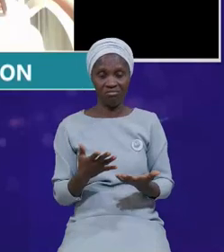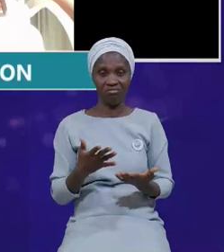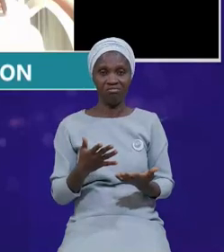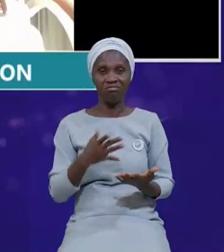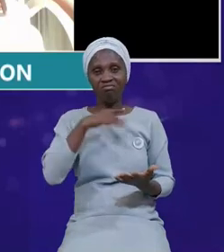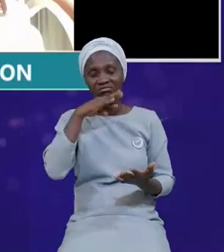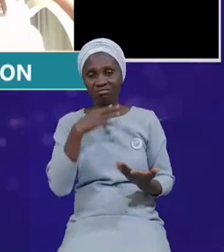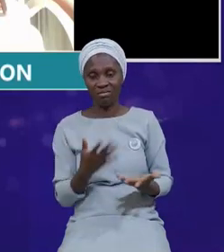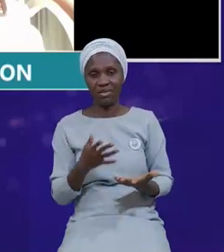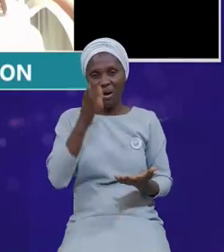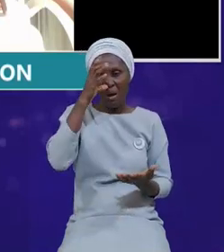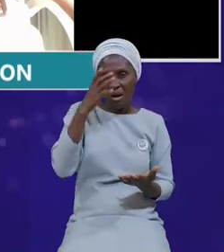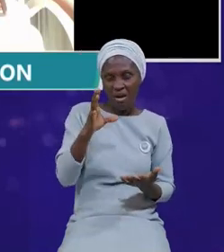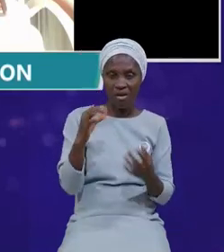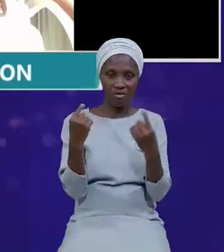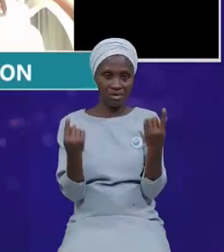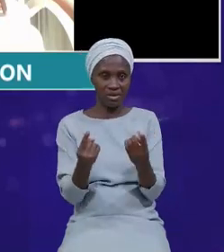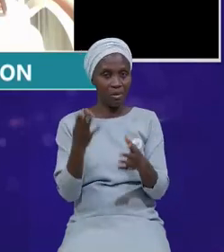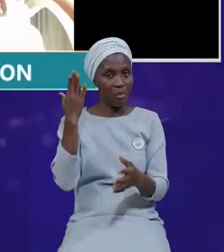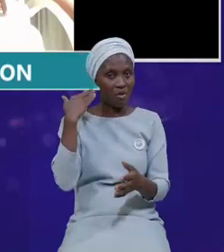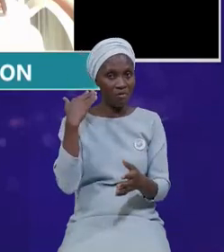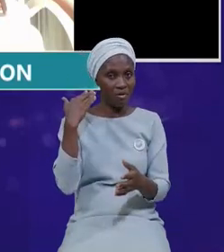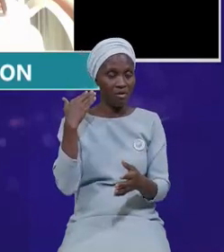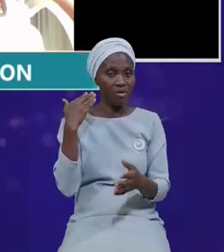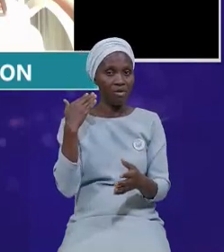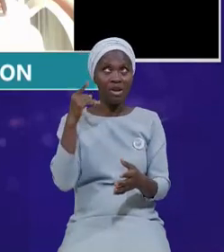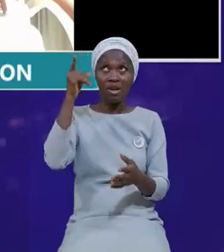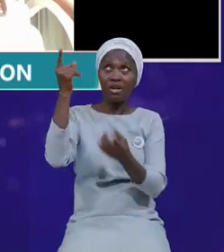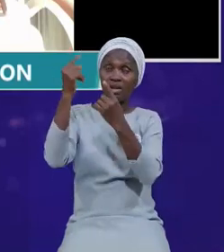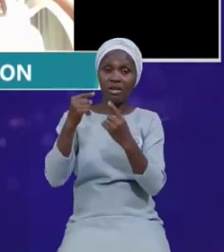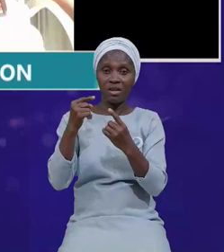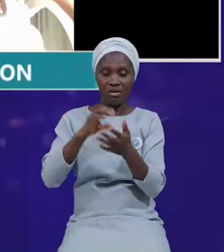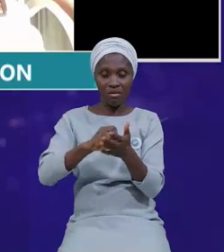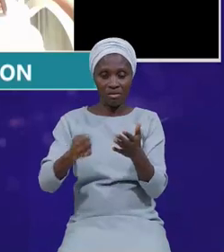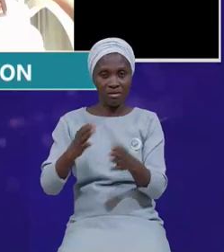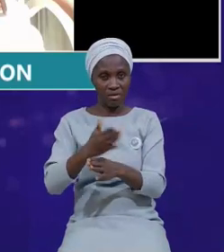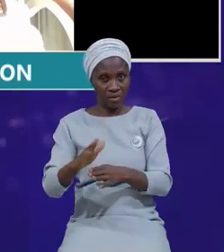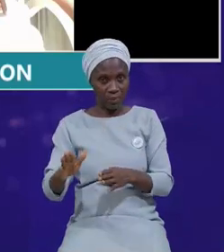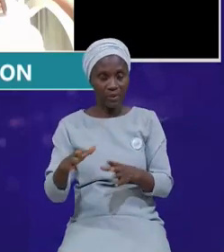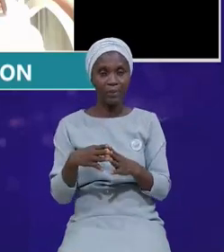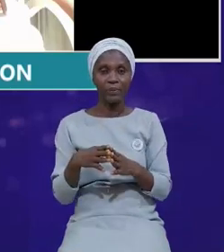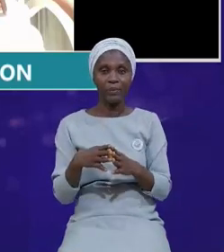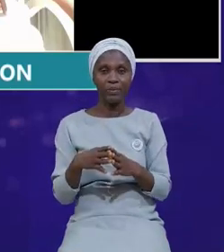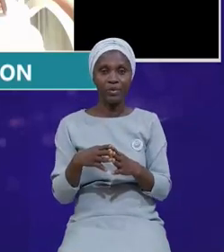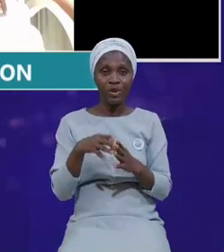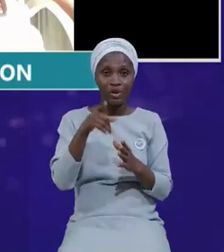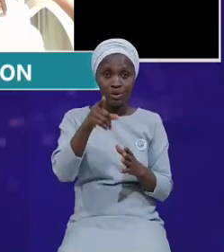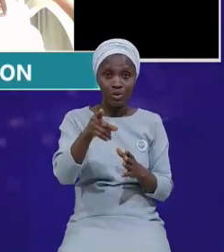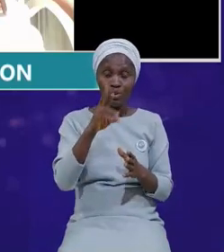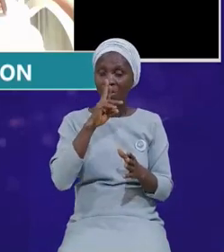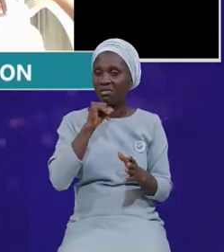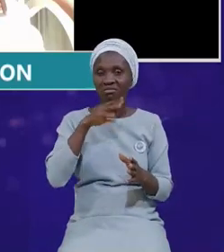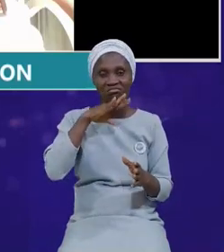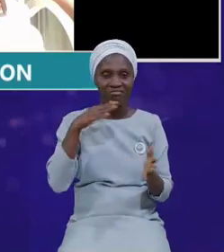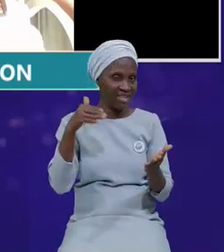la saleté les souillures du péché nous l'avions pas le passé il est venu et il a ôté cela tu